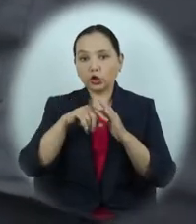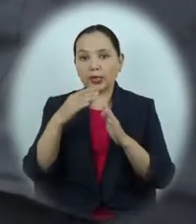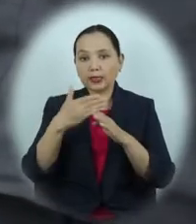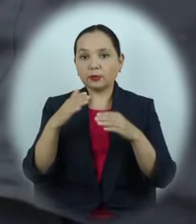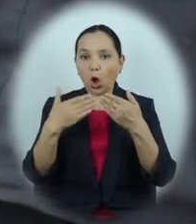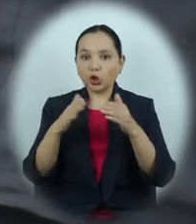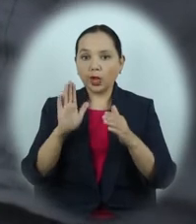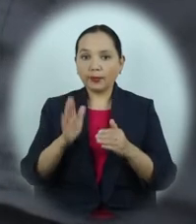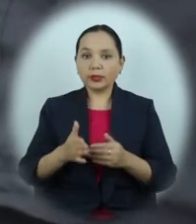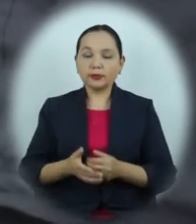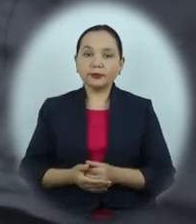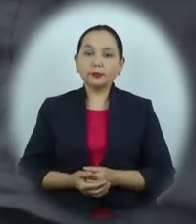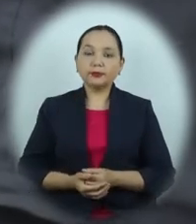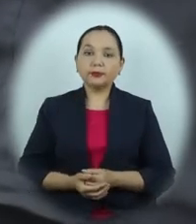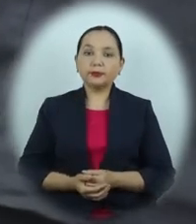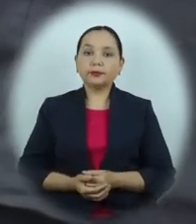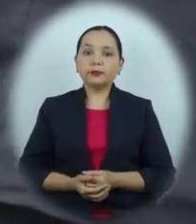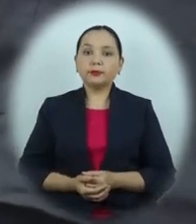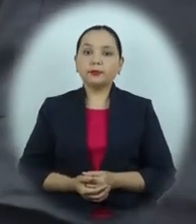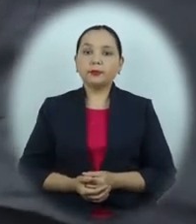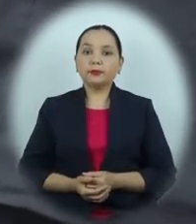qismini ochamiz.